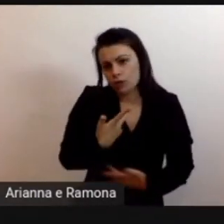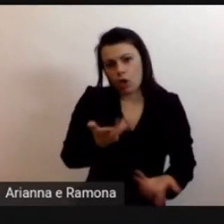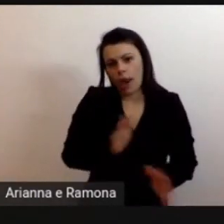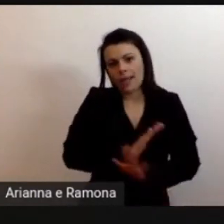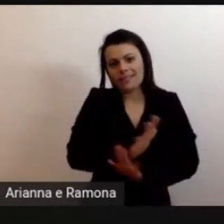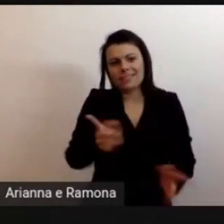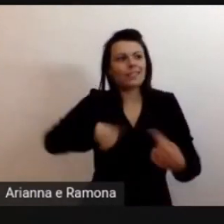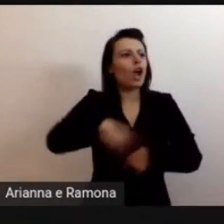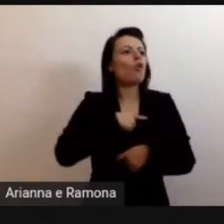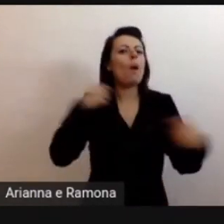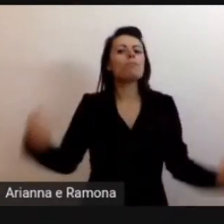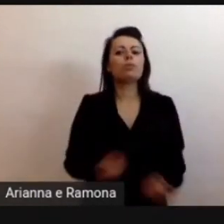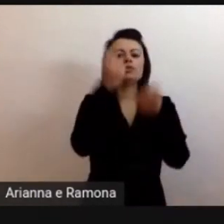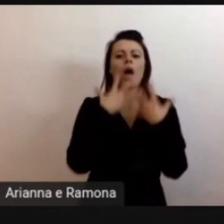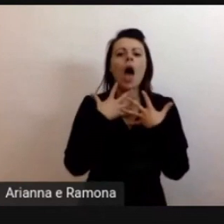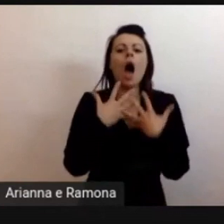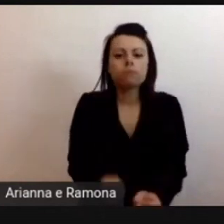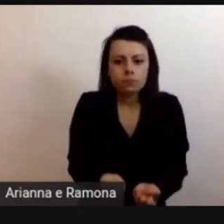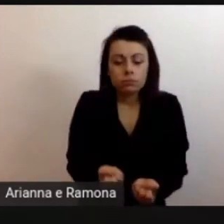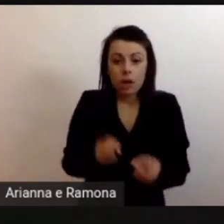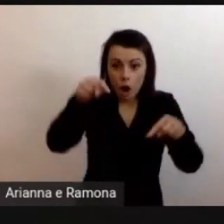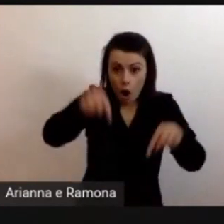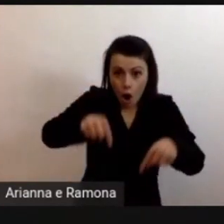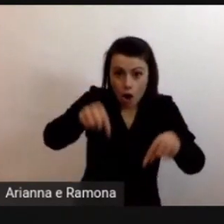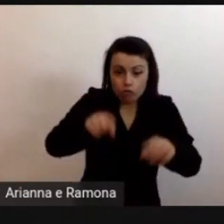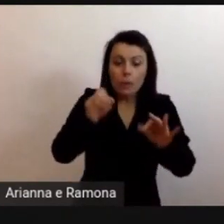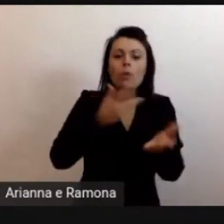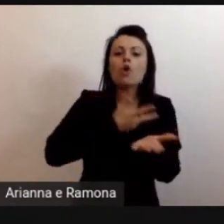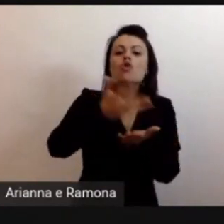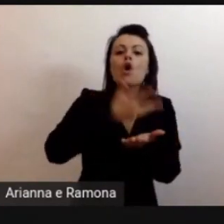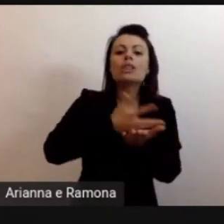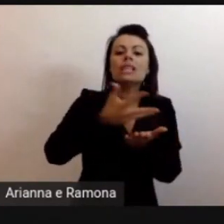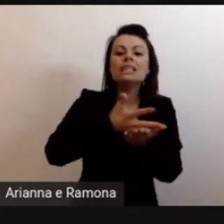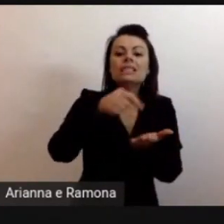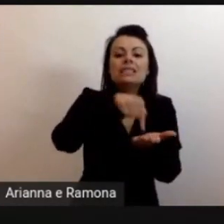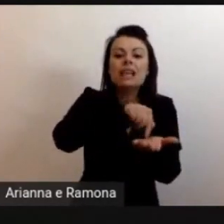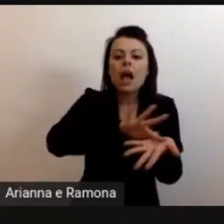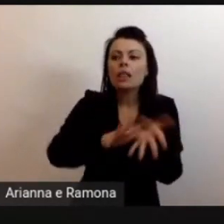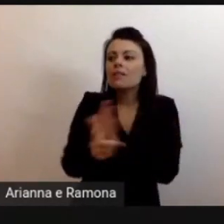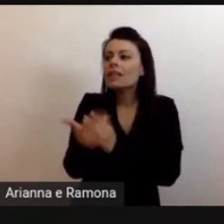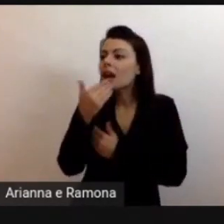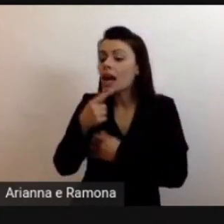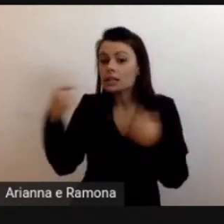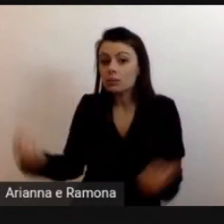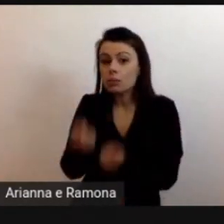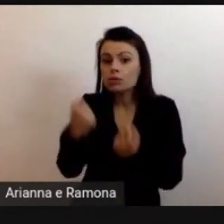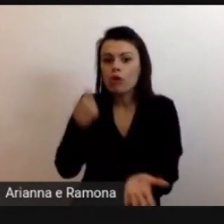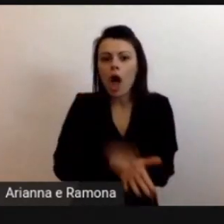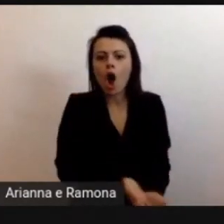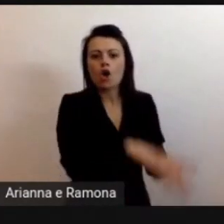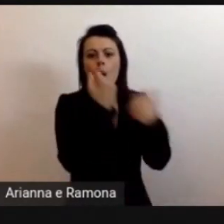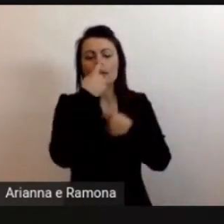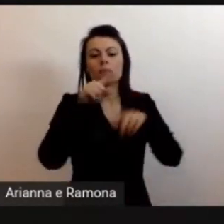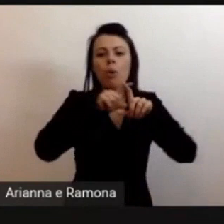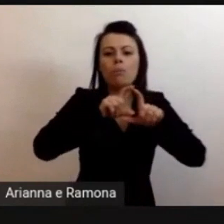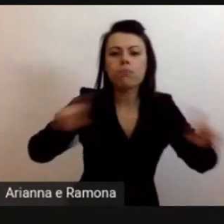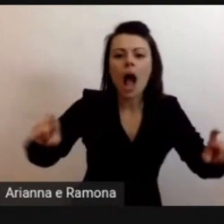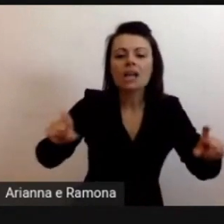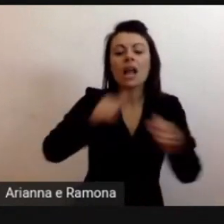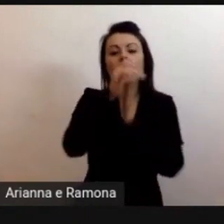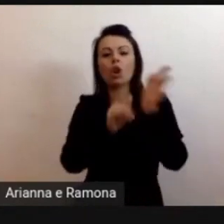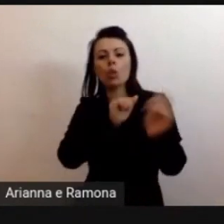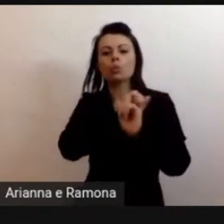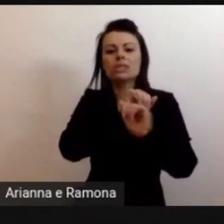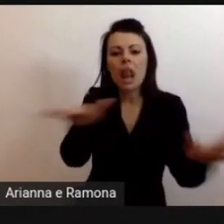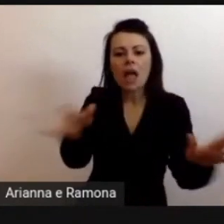addirittura le notizie vengono comprate attraverso la pubblicità contro il bayern werder allo spazio